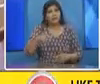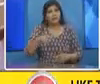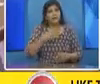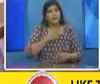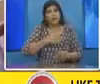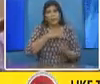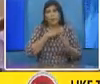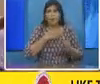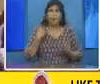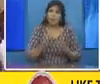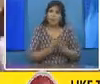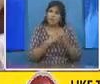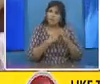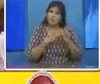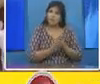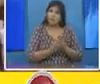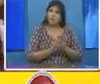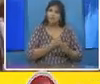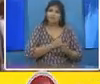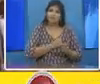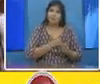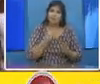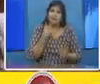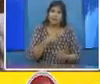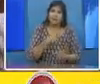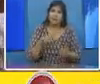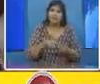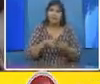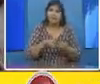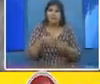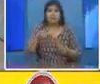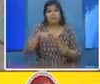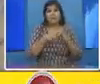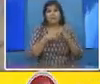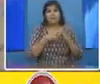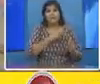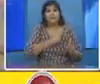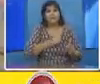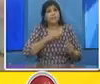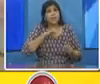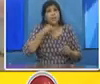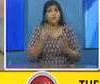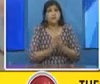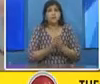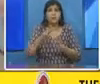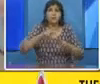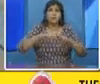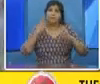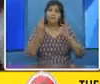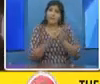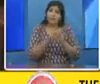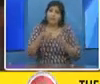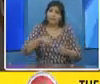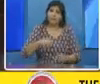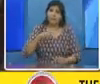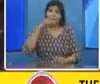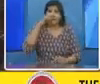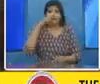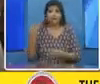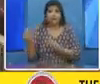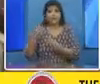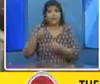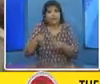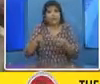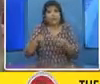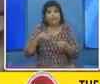दर्द भी अनुभव कर रहा है। अपने वीर सपूतों के बलिदान पर उनके परिजनों में गर्व की जो